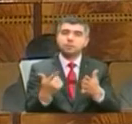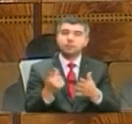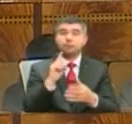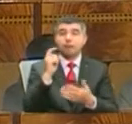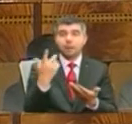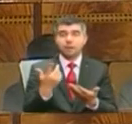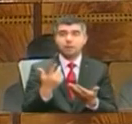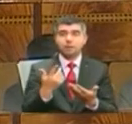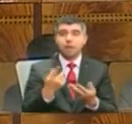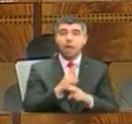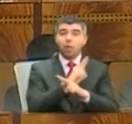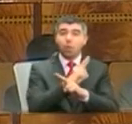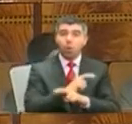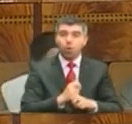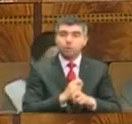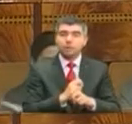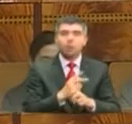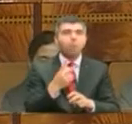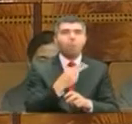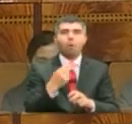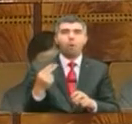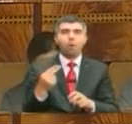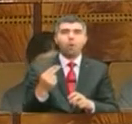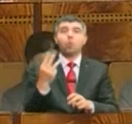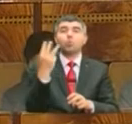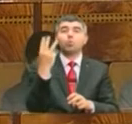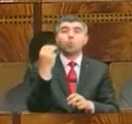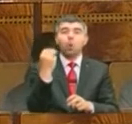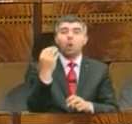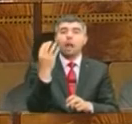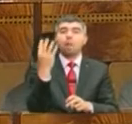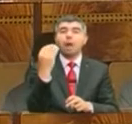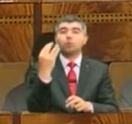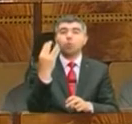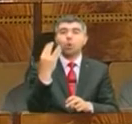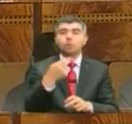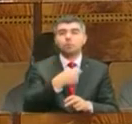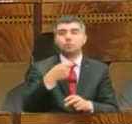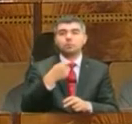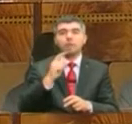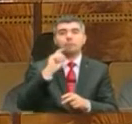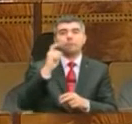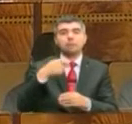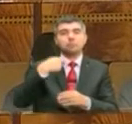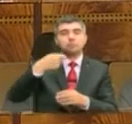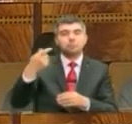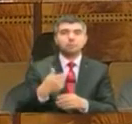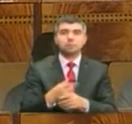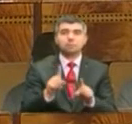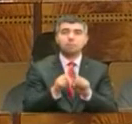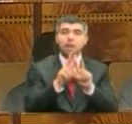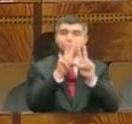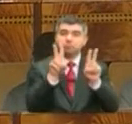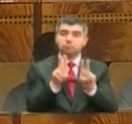العطلة، ما عند كيتخلصوا بثلاث شهور وبأربع شهور وبلي زونفلوب كيدوروا عليهم، ما عندهمش عقود عمل.